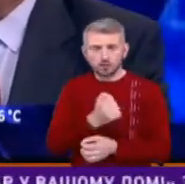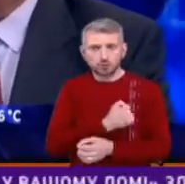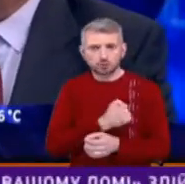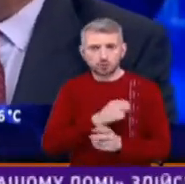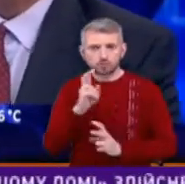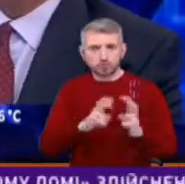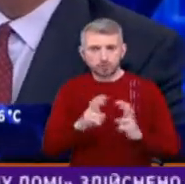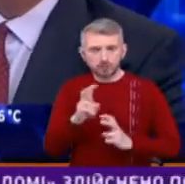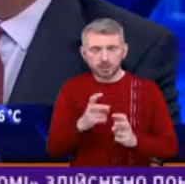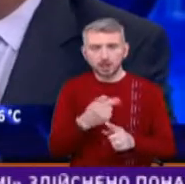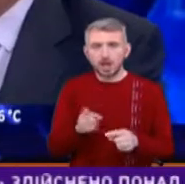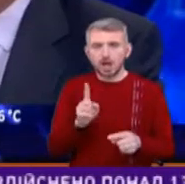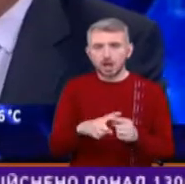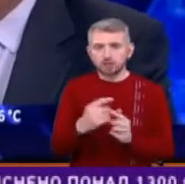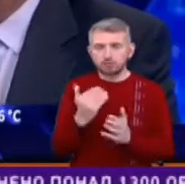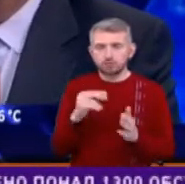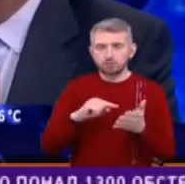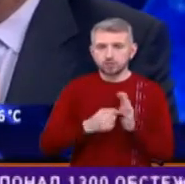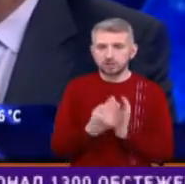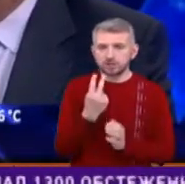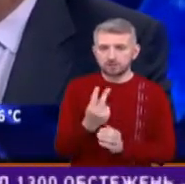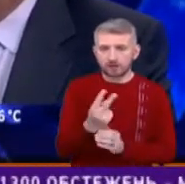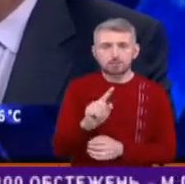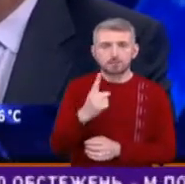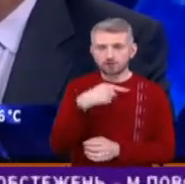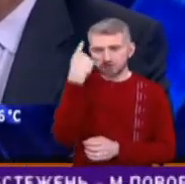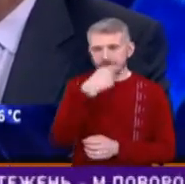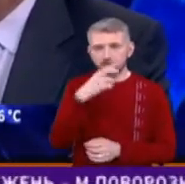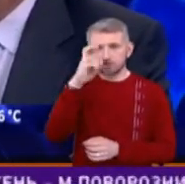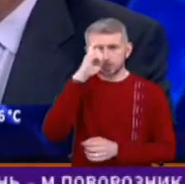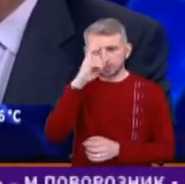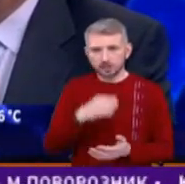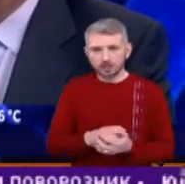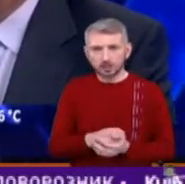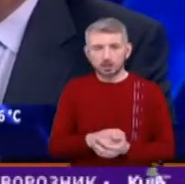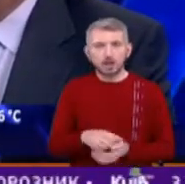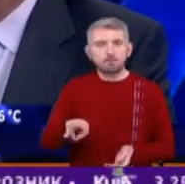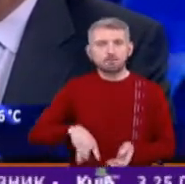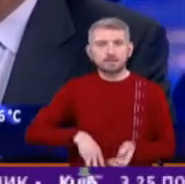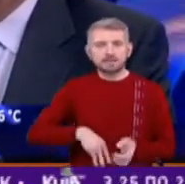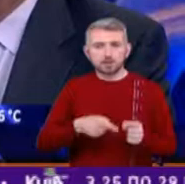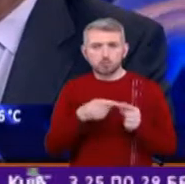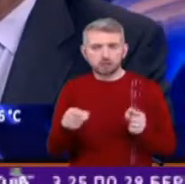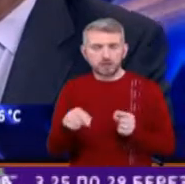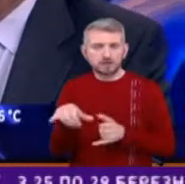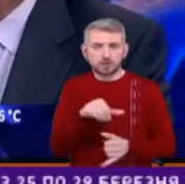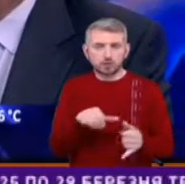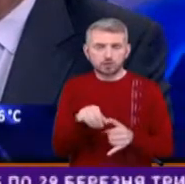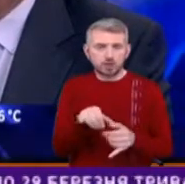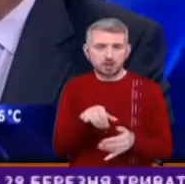Укроборонпромі, это пункт 2. Перше лице держави. Значить, мінський процес і нікуди не